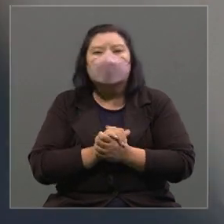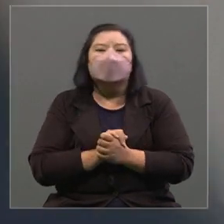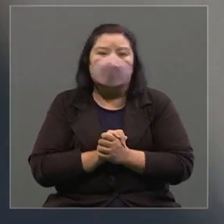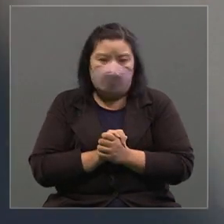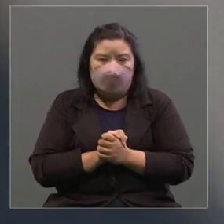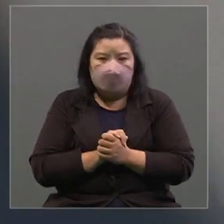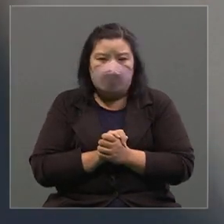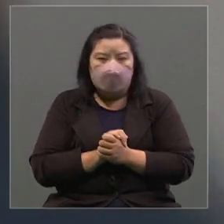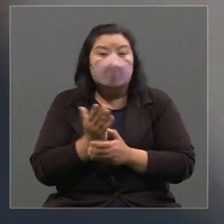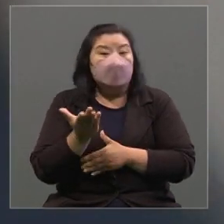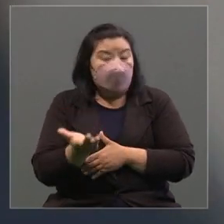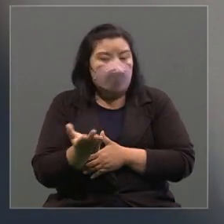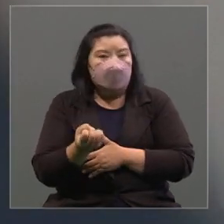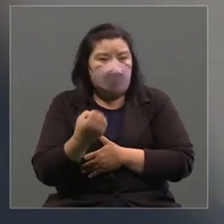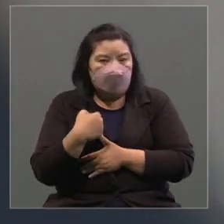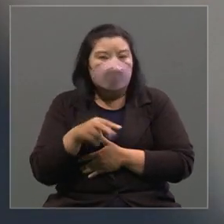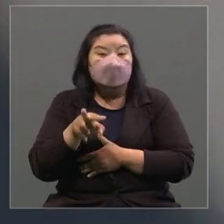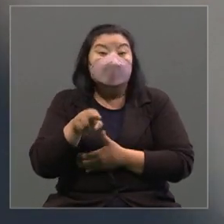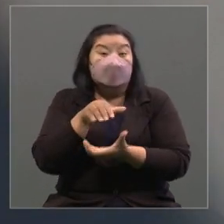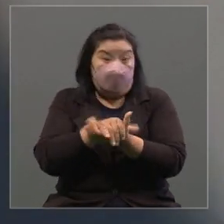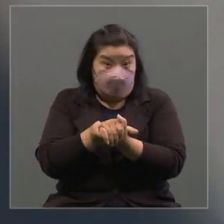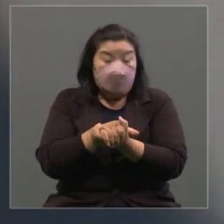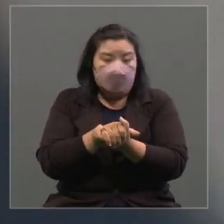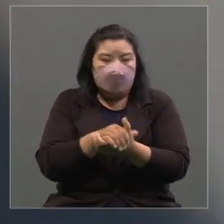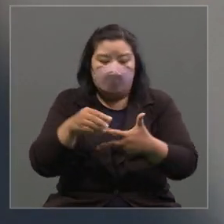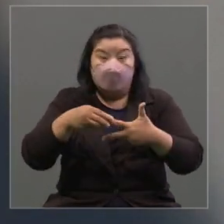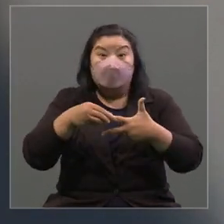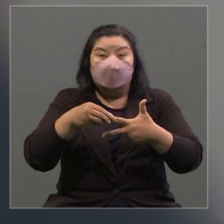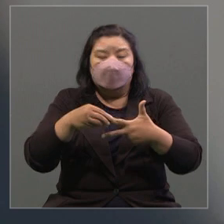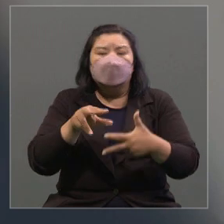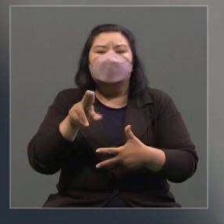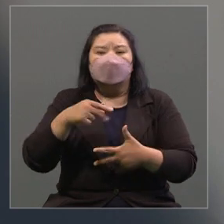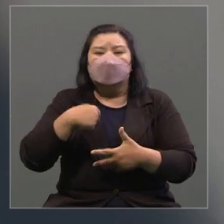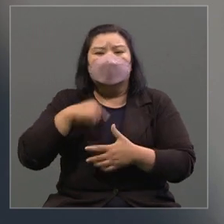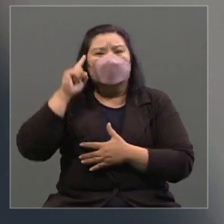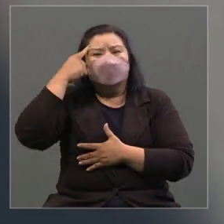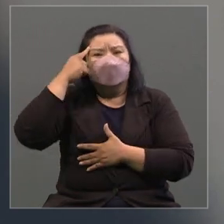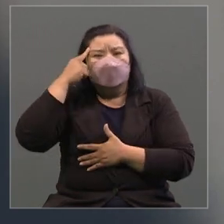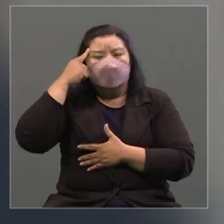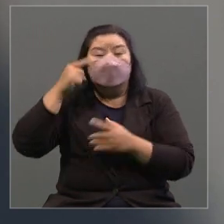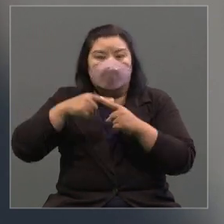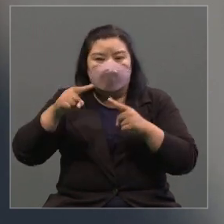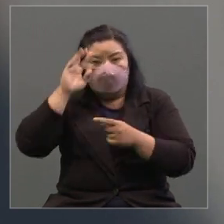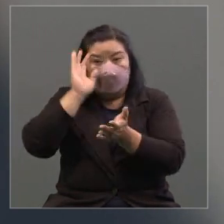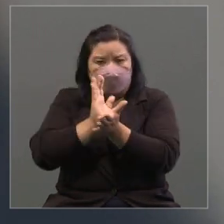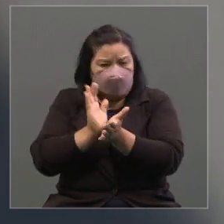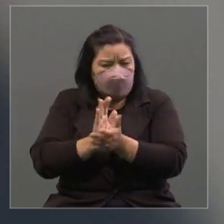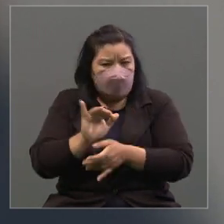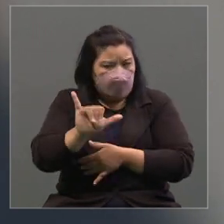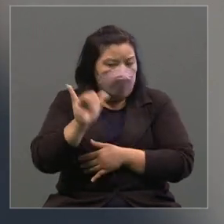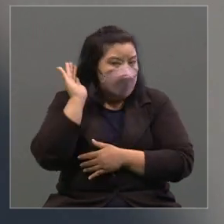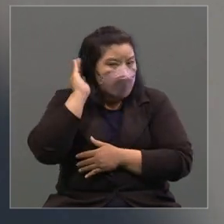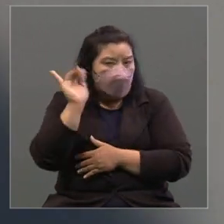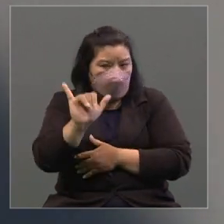นางสาวละอองดาวยืนยันว่าสามีซึ่งก็คือนายวรายุทธ์เนี่ยไม่ได้มีส่วนรู้เห็นด้วยแต่ตำรวจบอกว่ายังไม่ปักใ